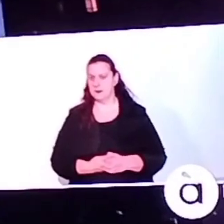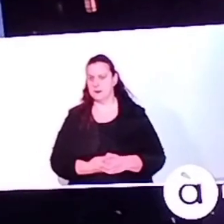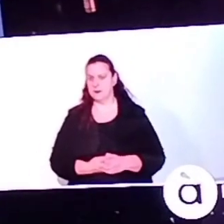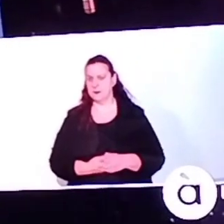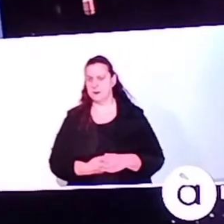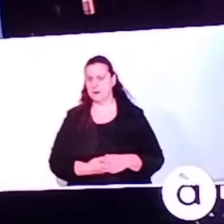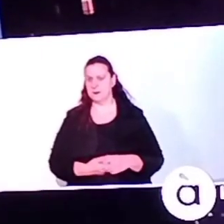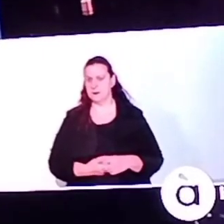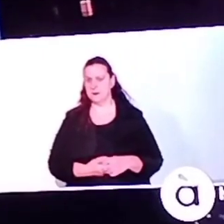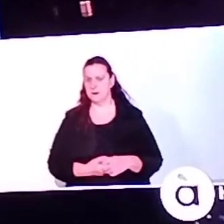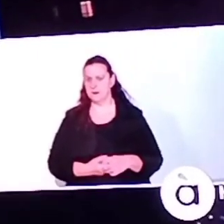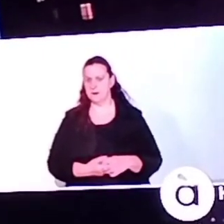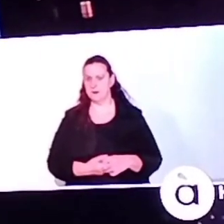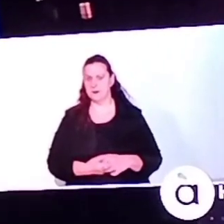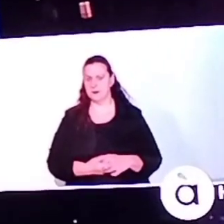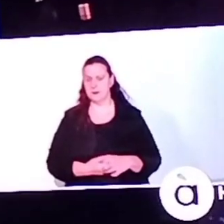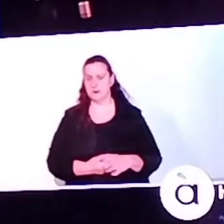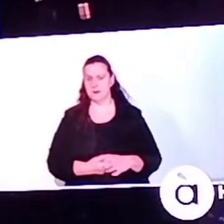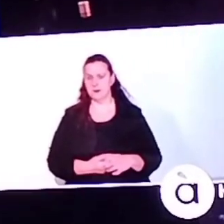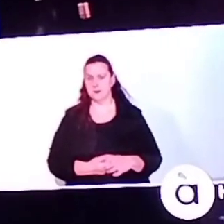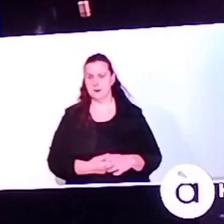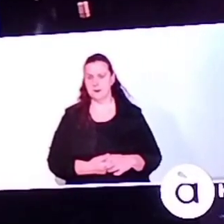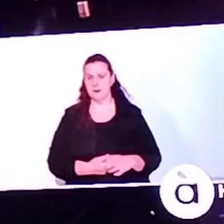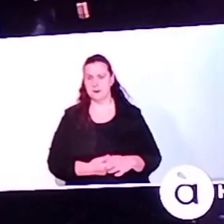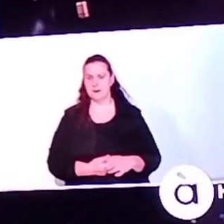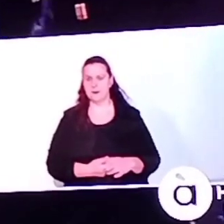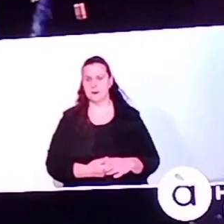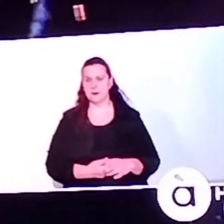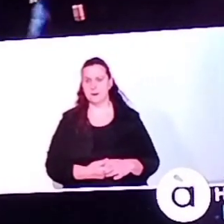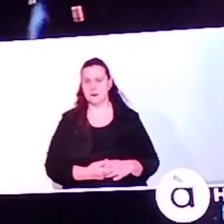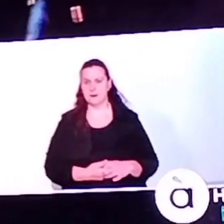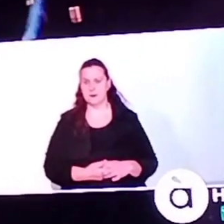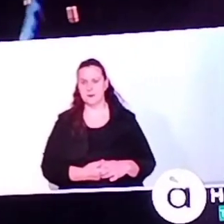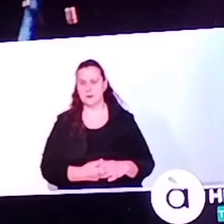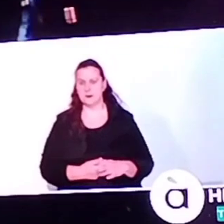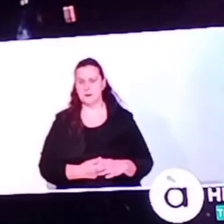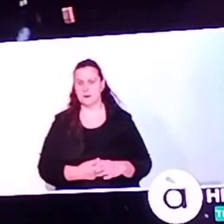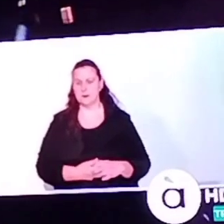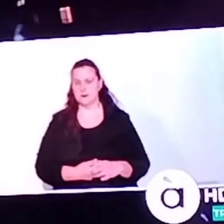És un núvol, simplement, no ho sabem encara, un poc de confusió en aquests moments.